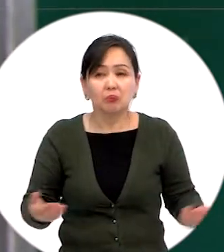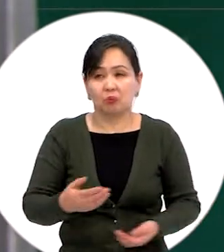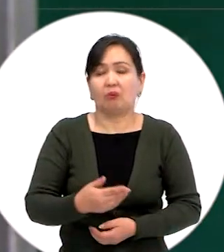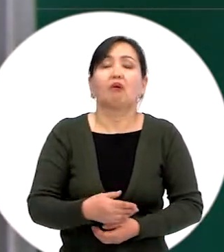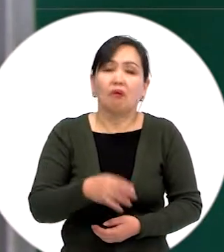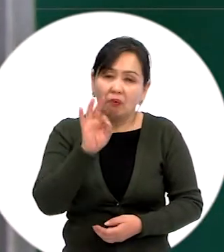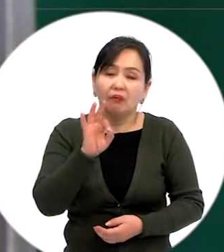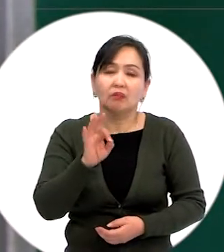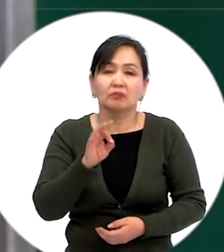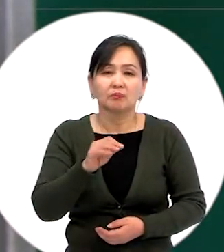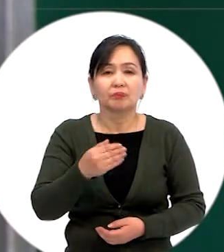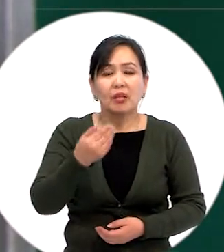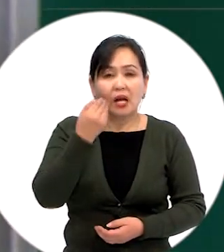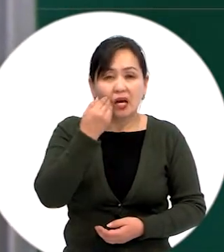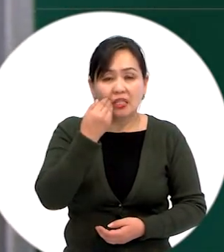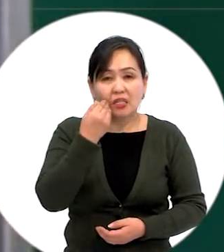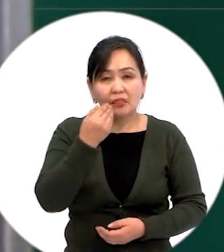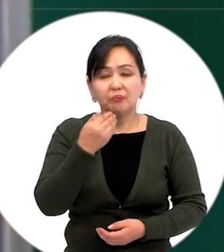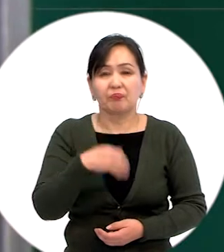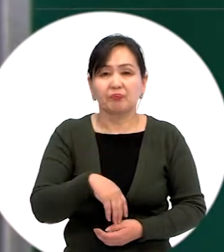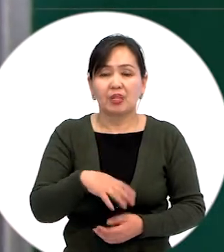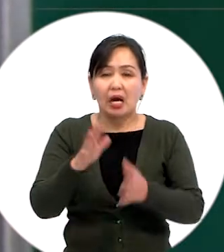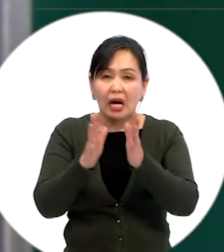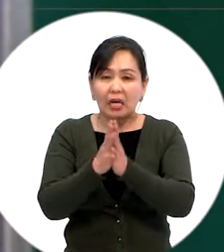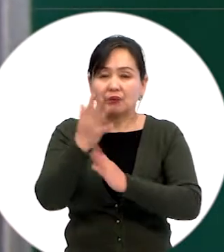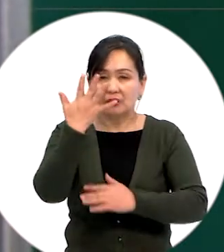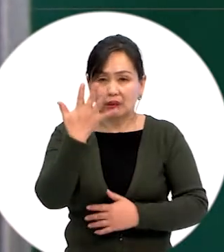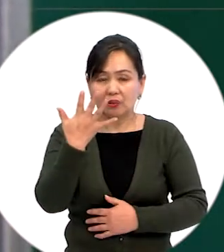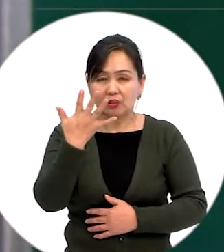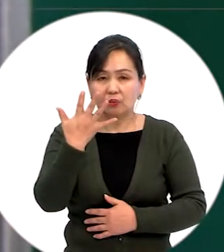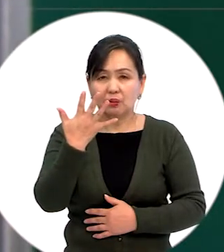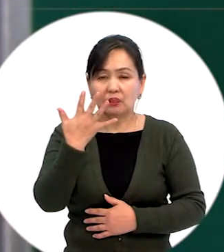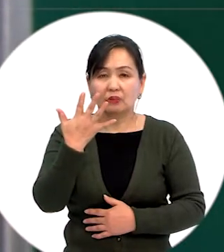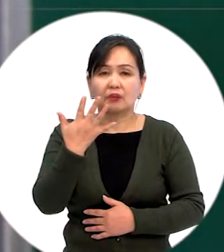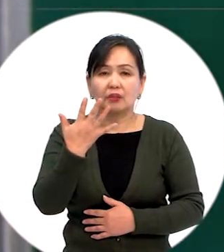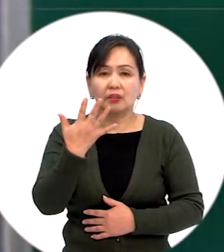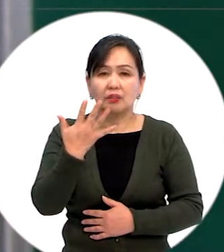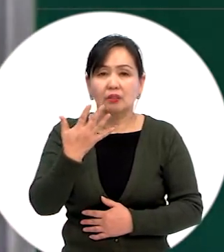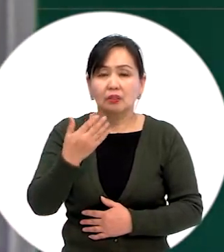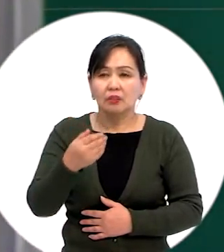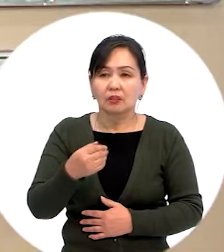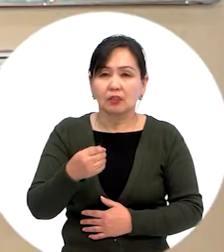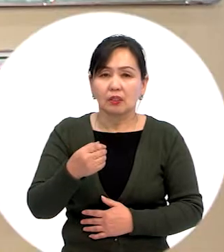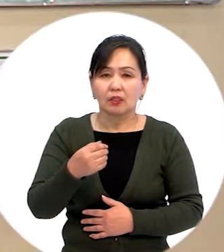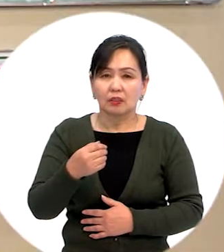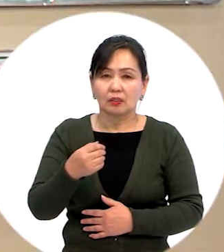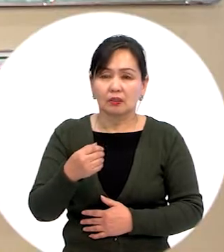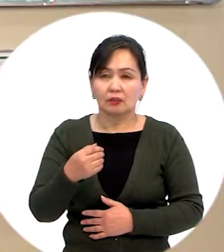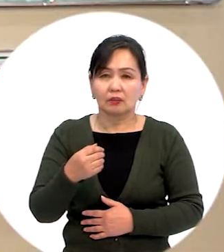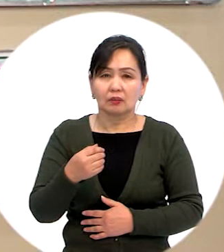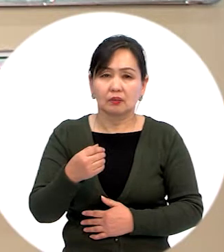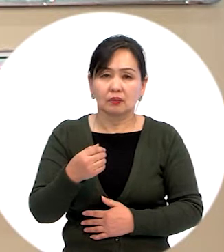Алим бол жимс байна. Тэгвэл алим маань 15 гэдэг дугаартай байгаа учраас бид нар